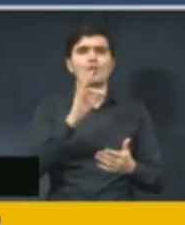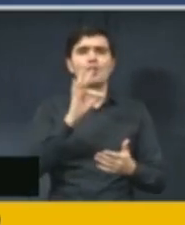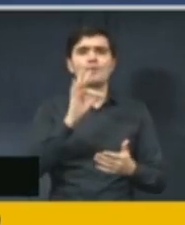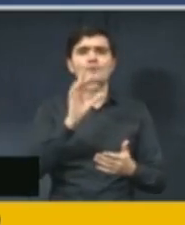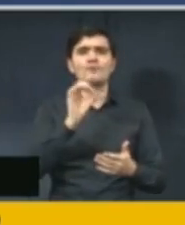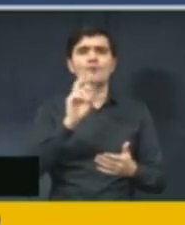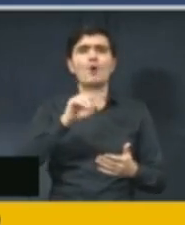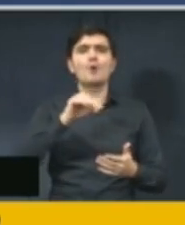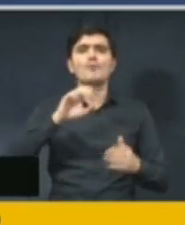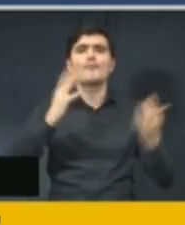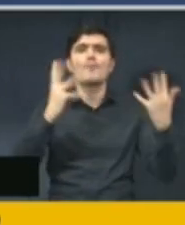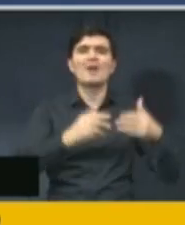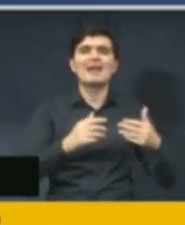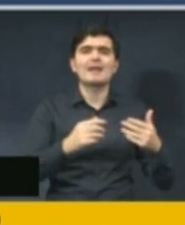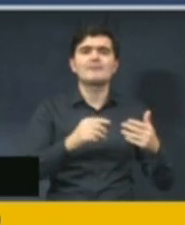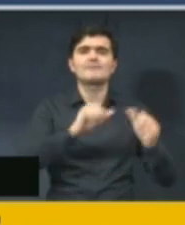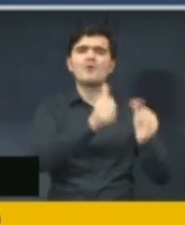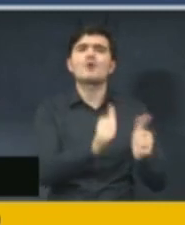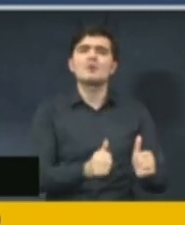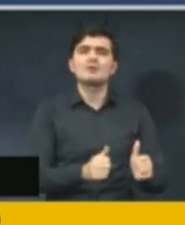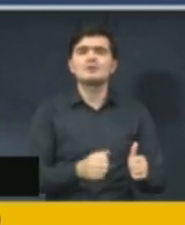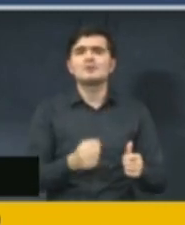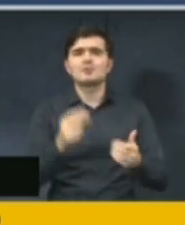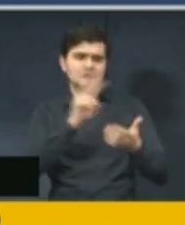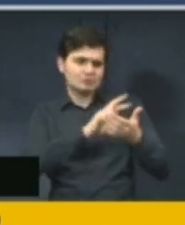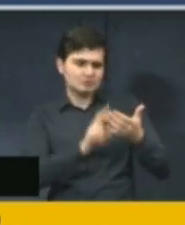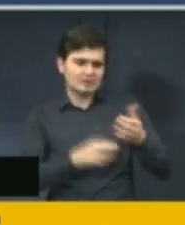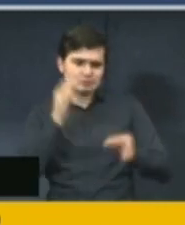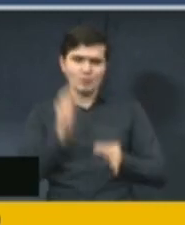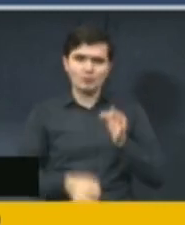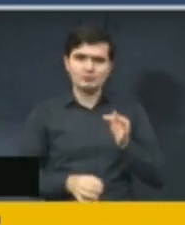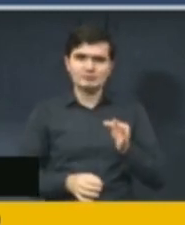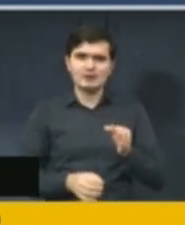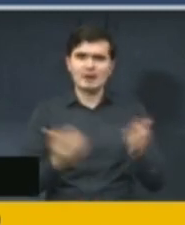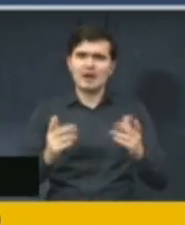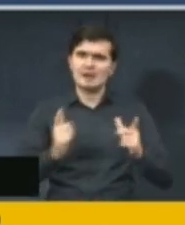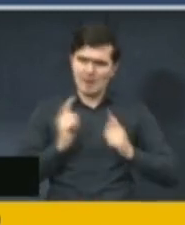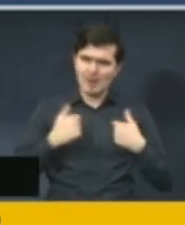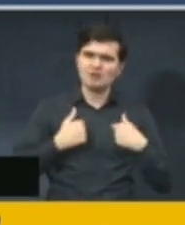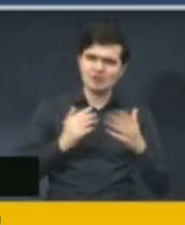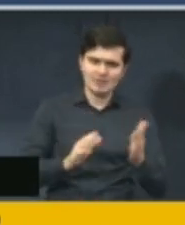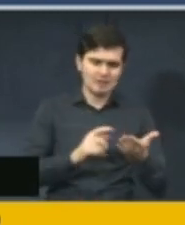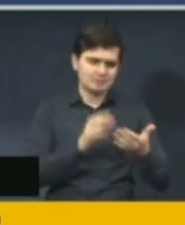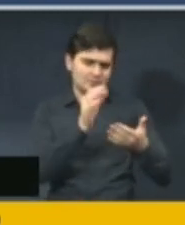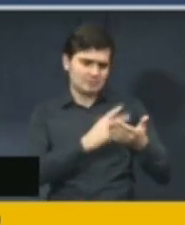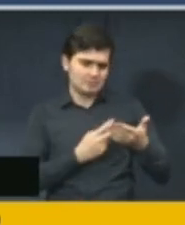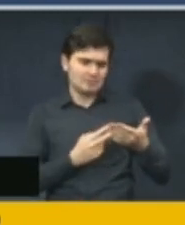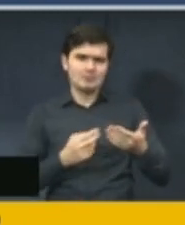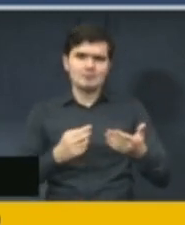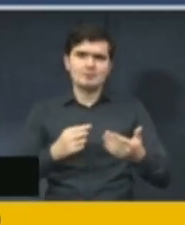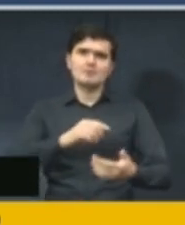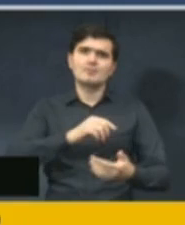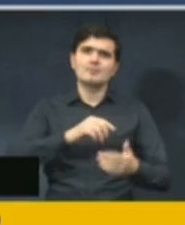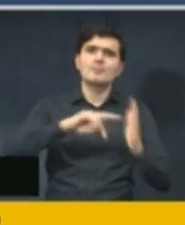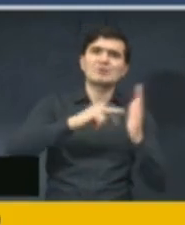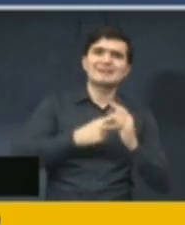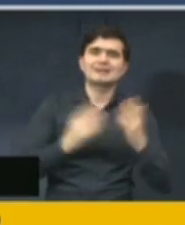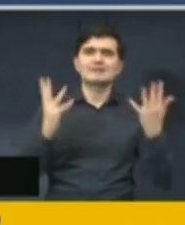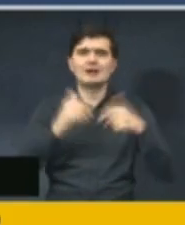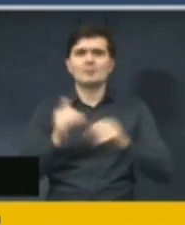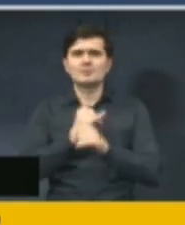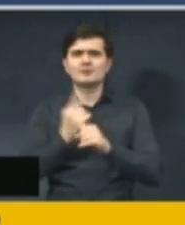și vă citesc concluzia, ceea ce era și de așteptat. Modalitatea de calcul se observă